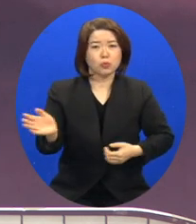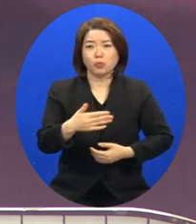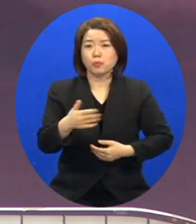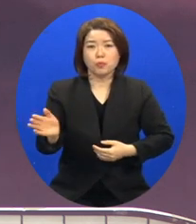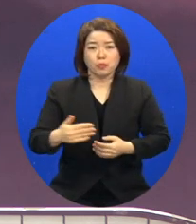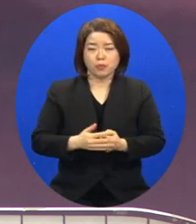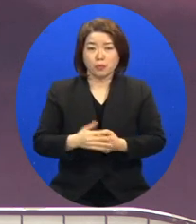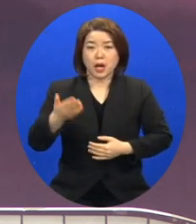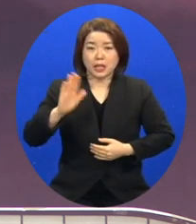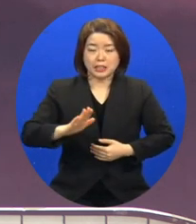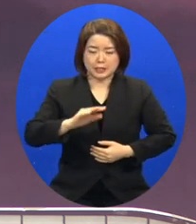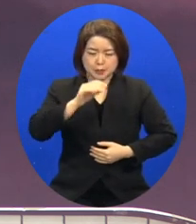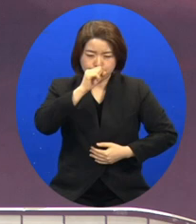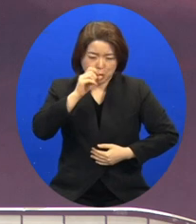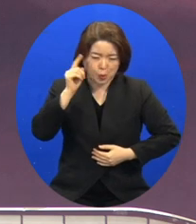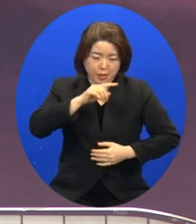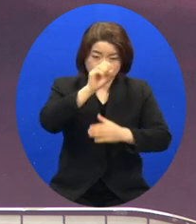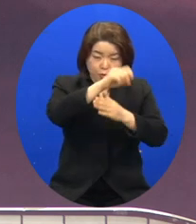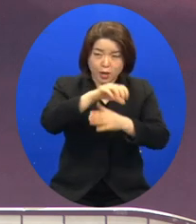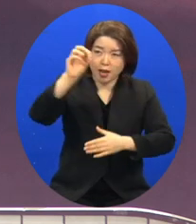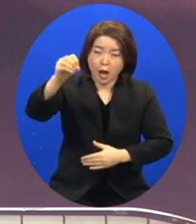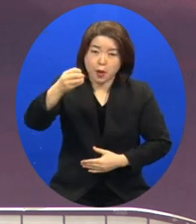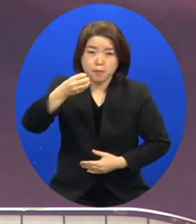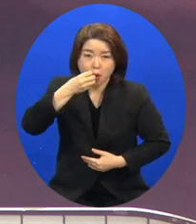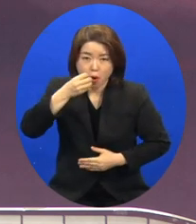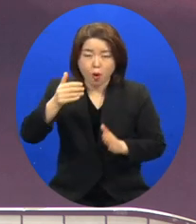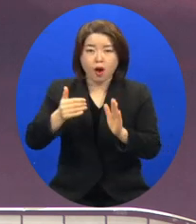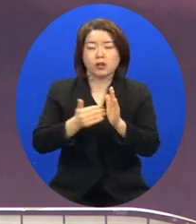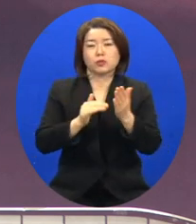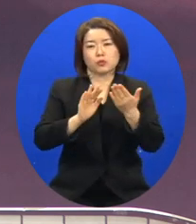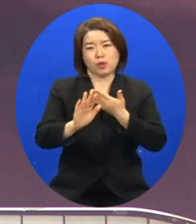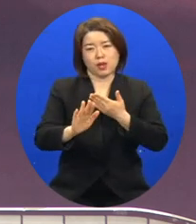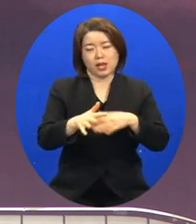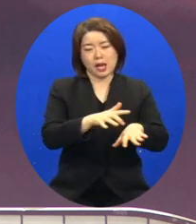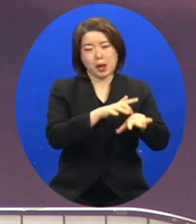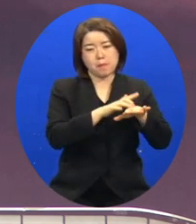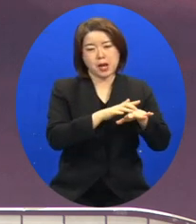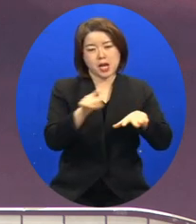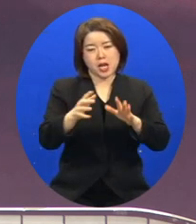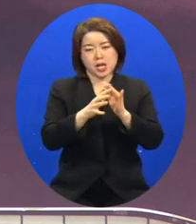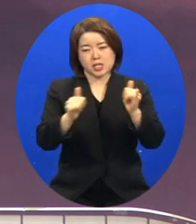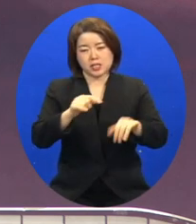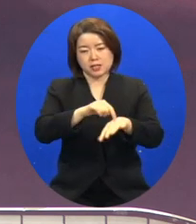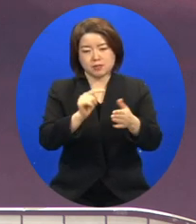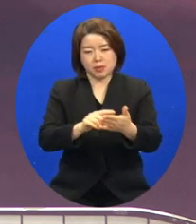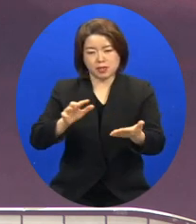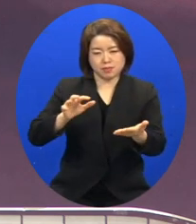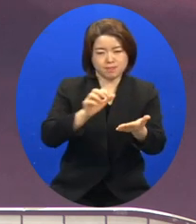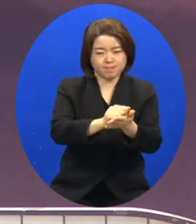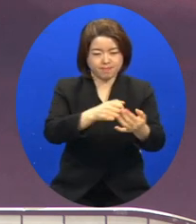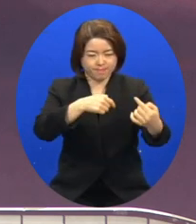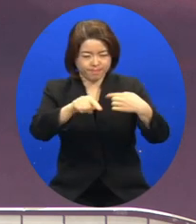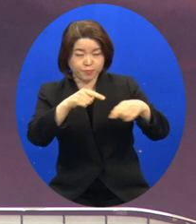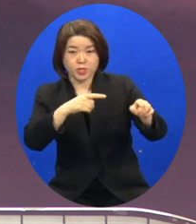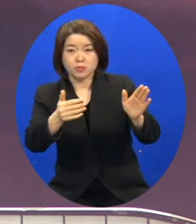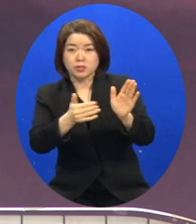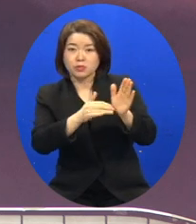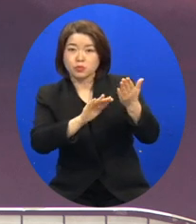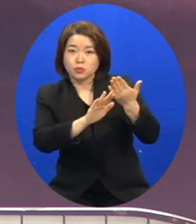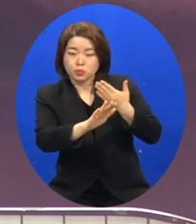선악과를 따먹고 사실상 마귀가 사람의 마음을 지배하게 되면서 우리 삶 속에는